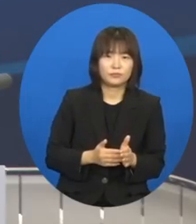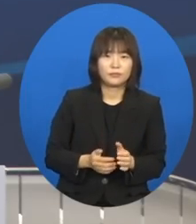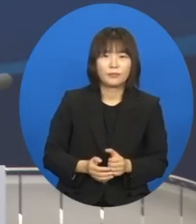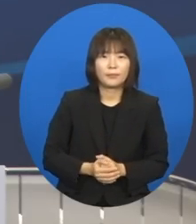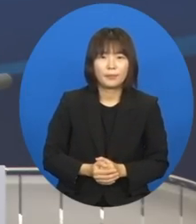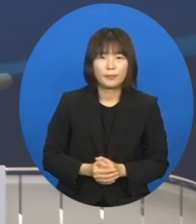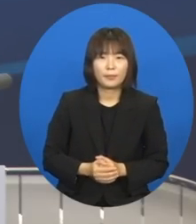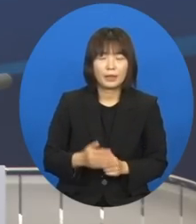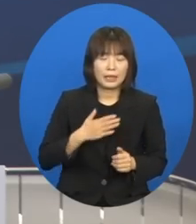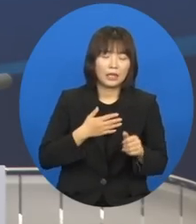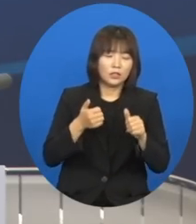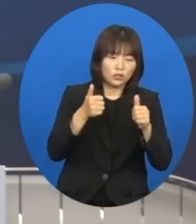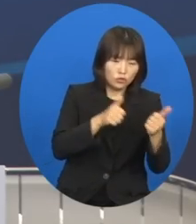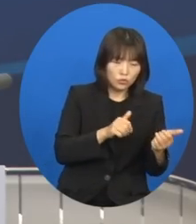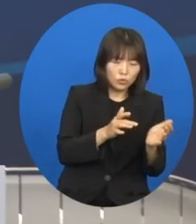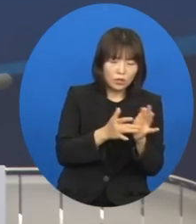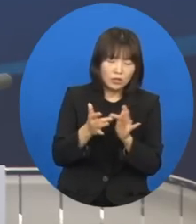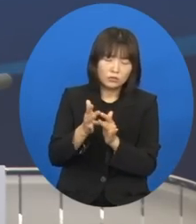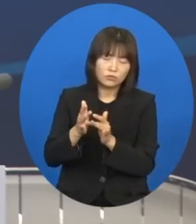나는 죽고 예수로 사는 삶.